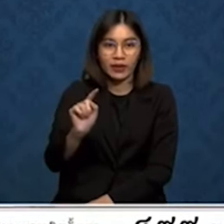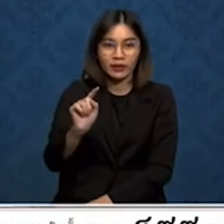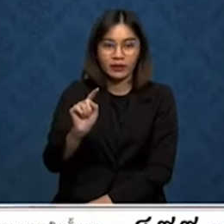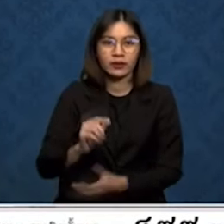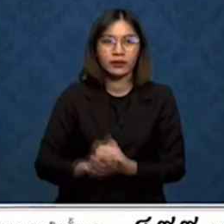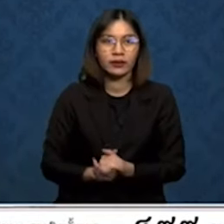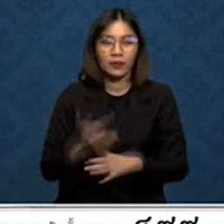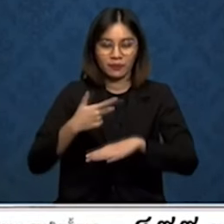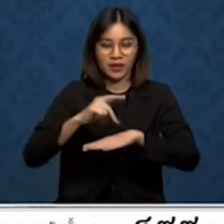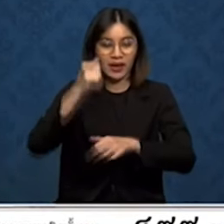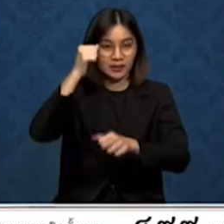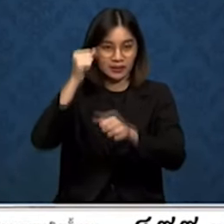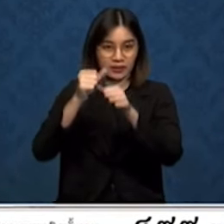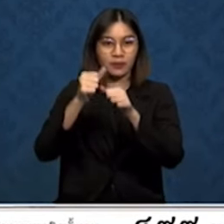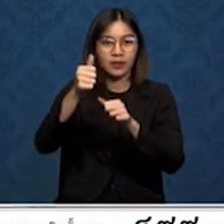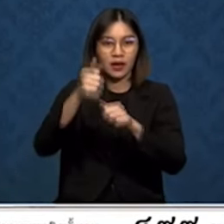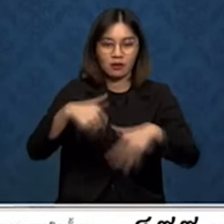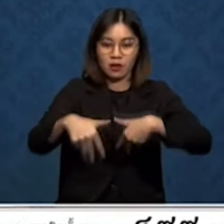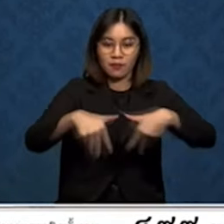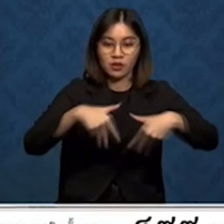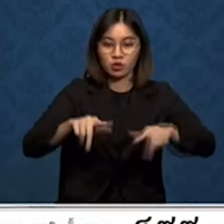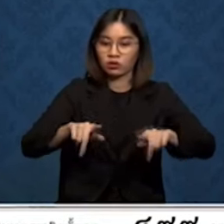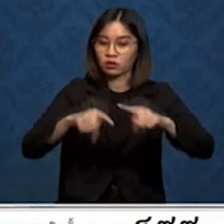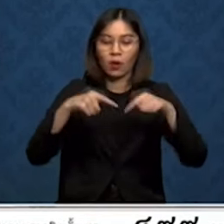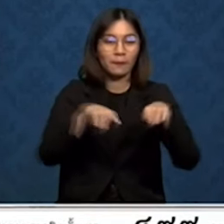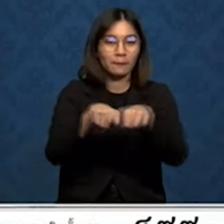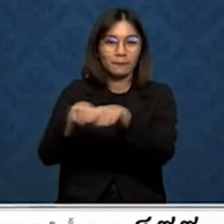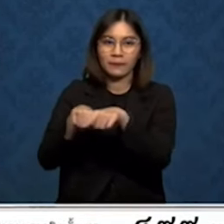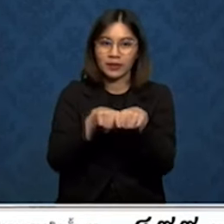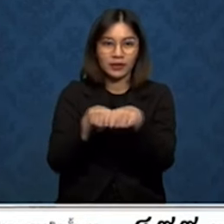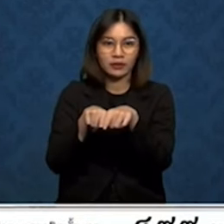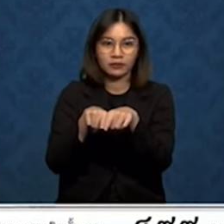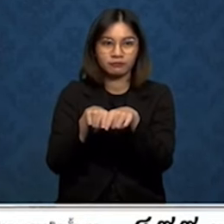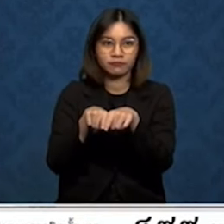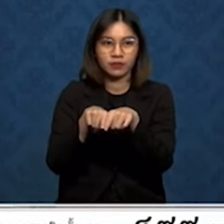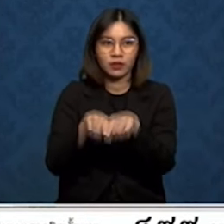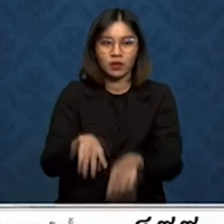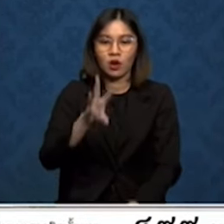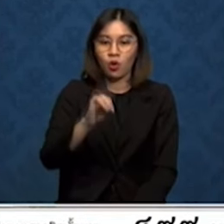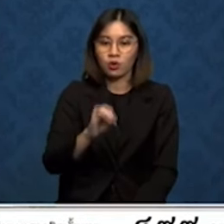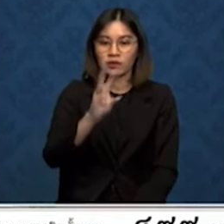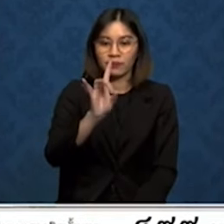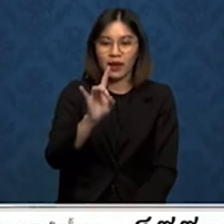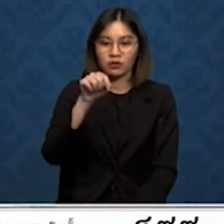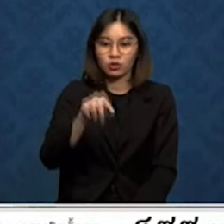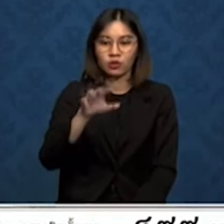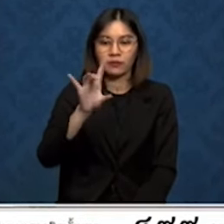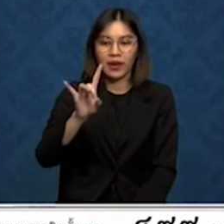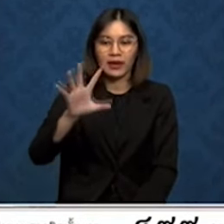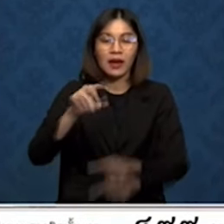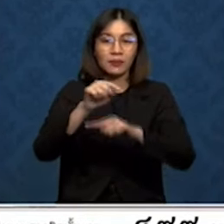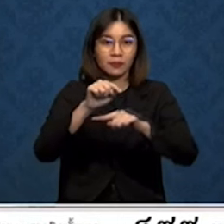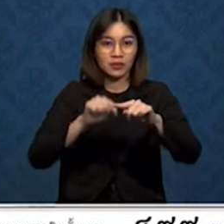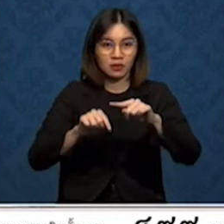ท่านประทานคงจำได้ประชาชนตอบตรงกัน 68.85%